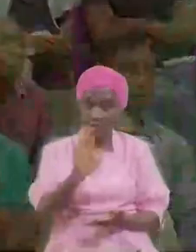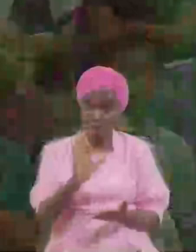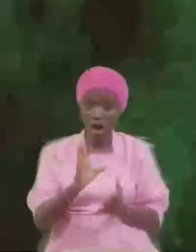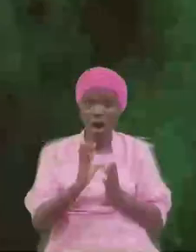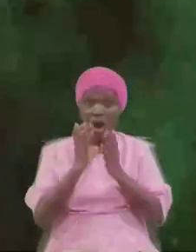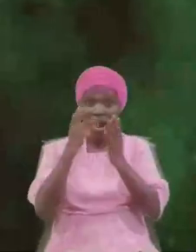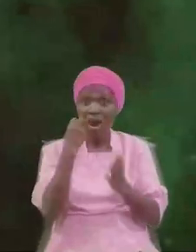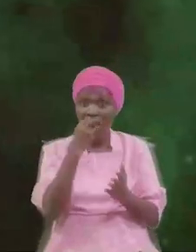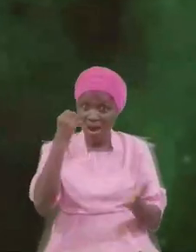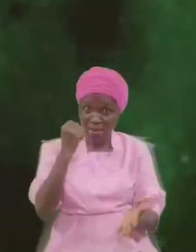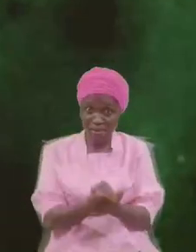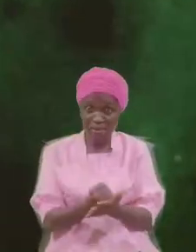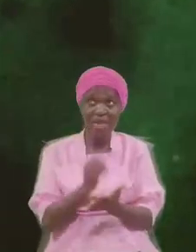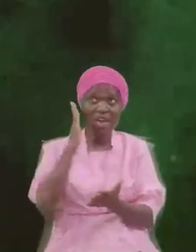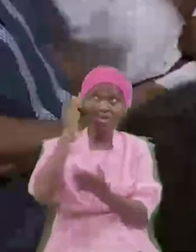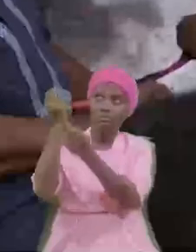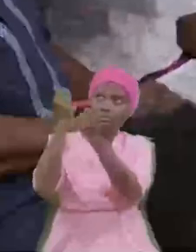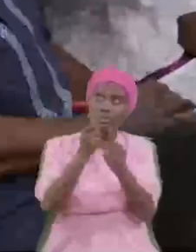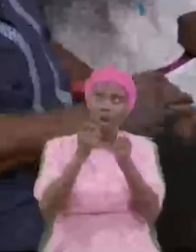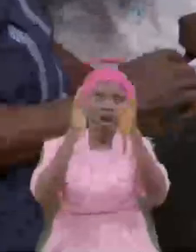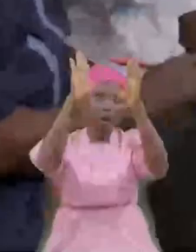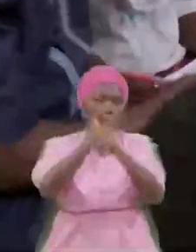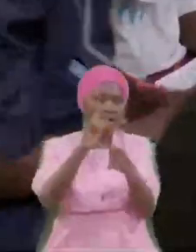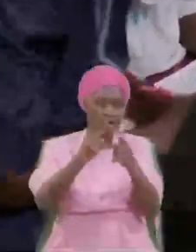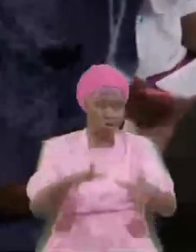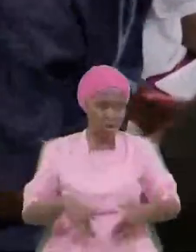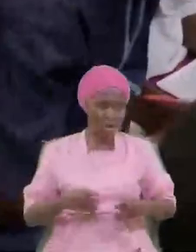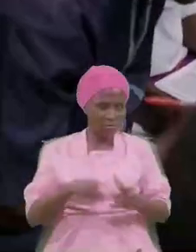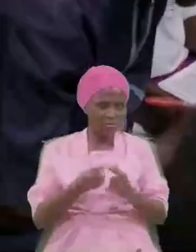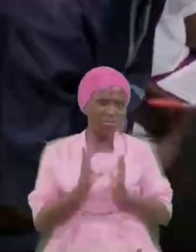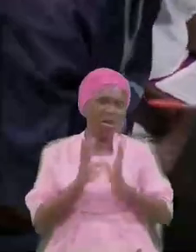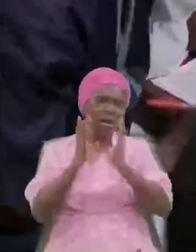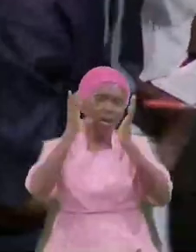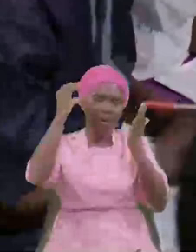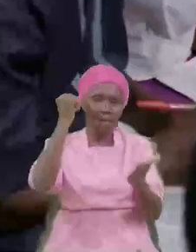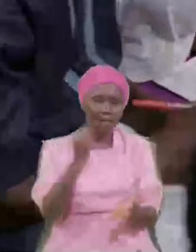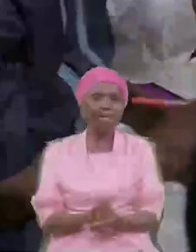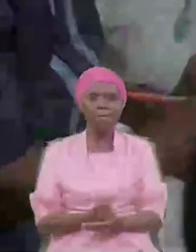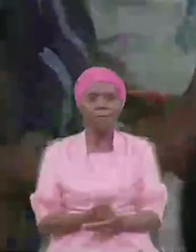Votre Amen va attirer des prodiges à votre vie. Amen.